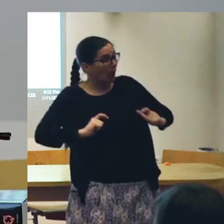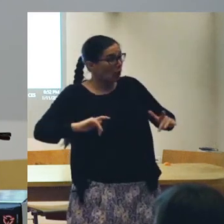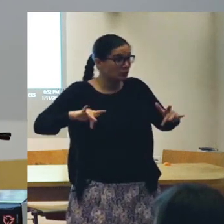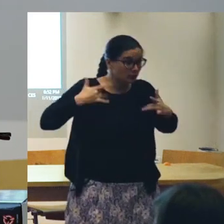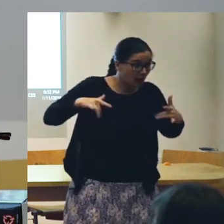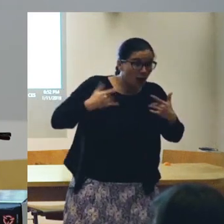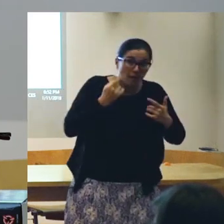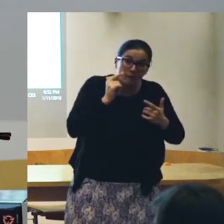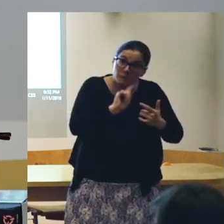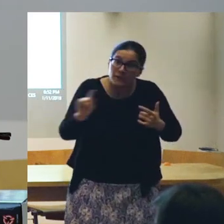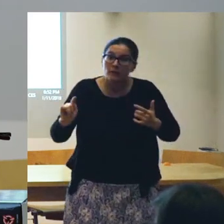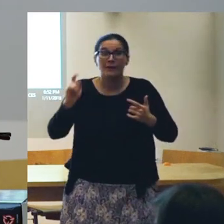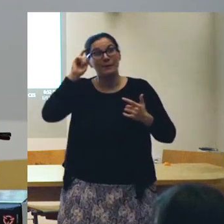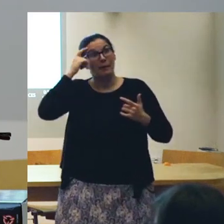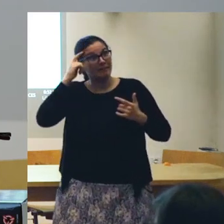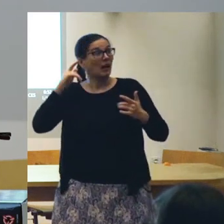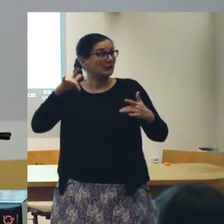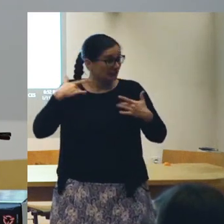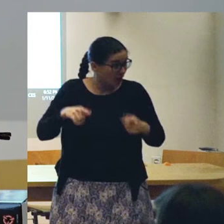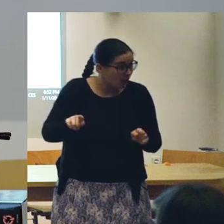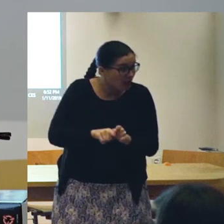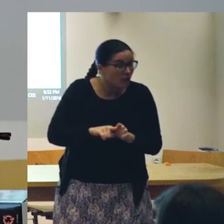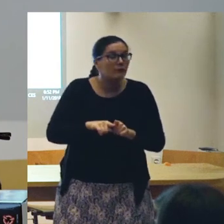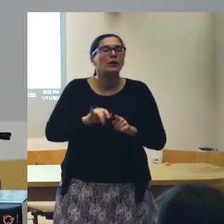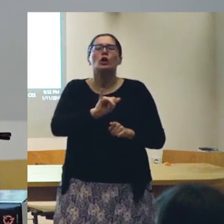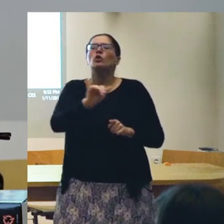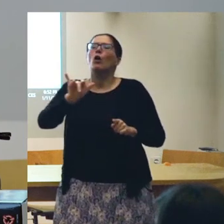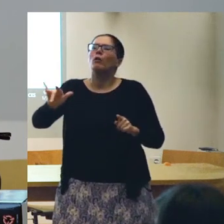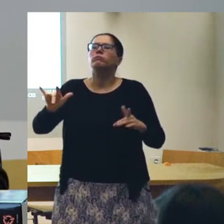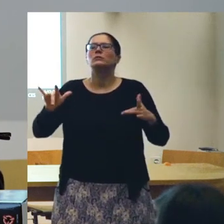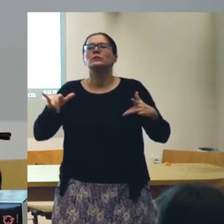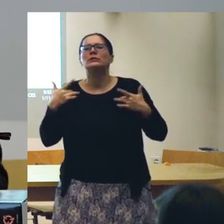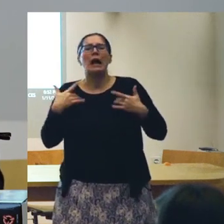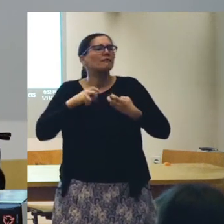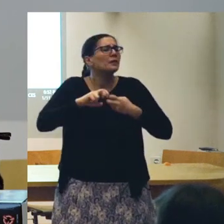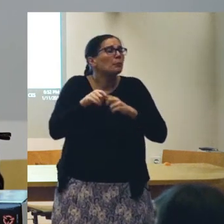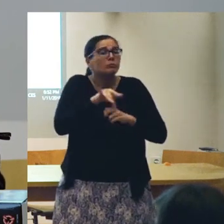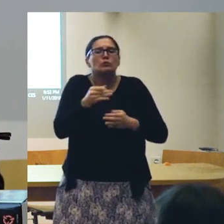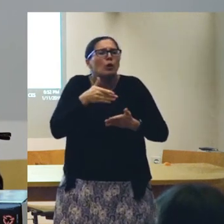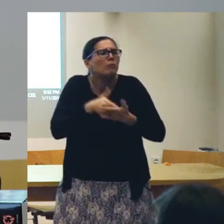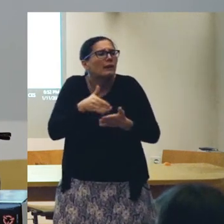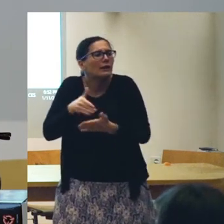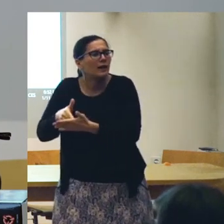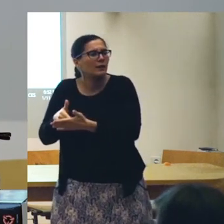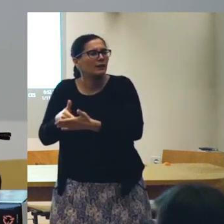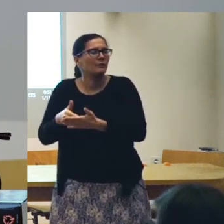sa stretávame, na aké bariéry narážame, na aké bariéry narážajú ľudia, ktorí majú inú vlastne